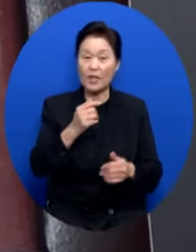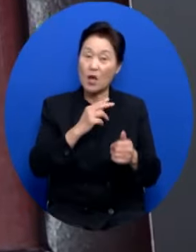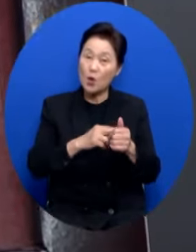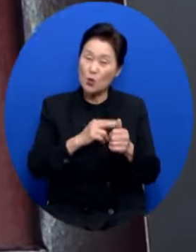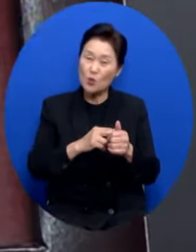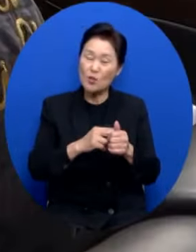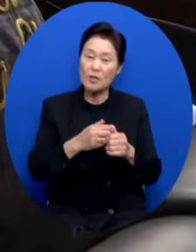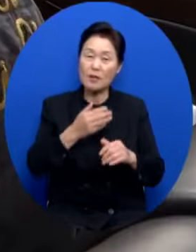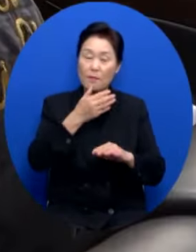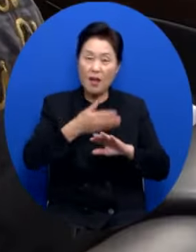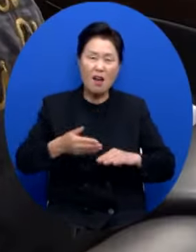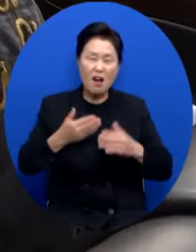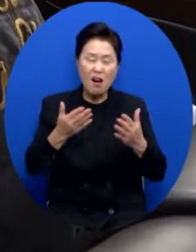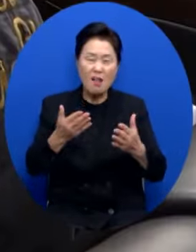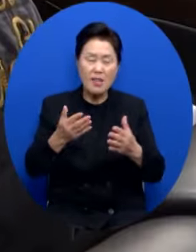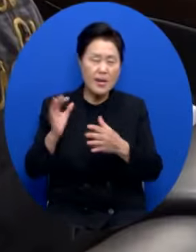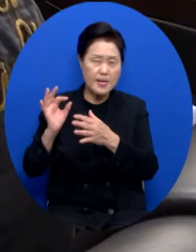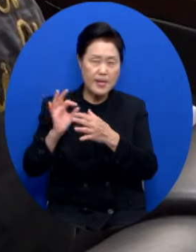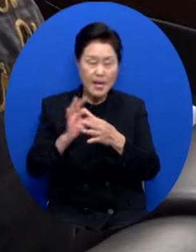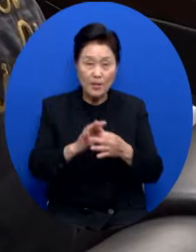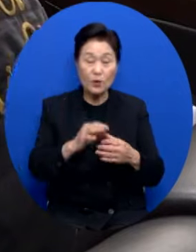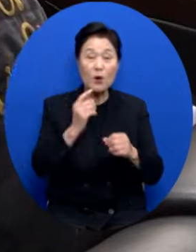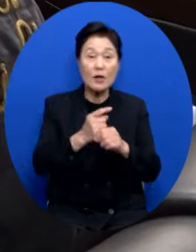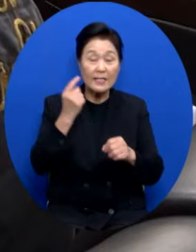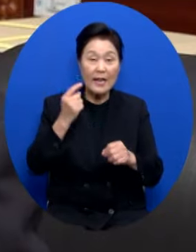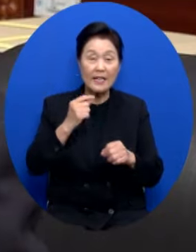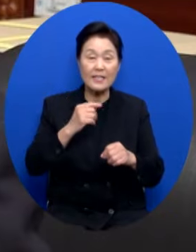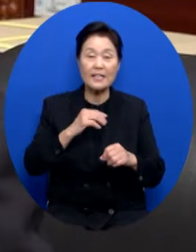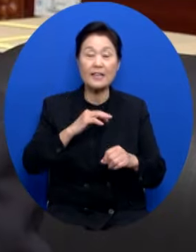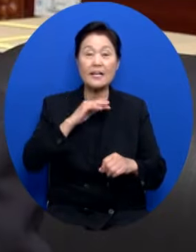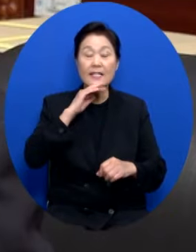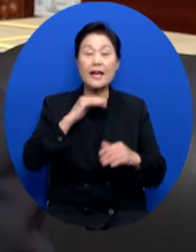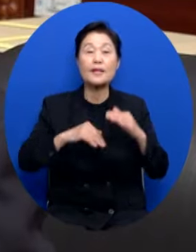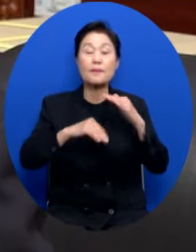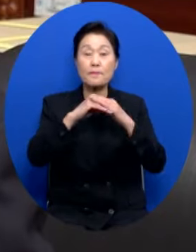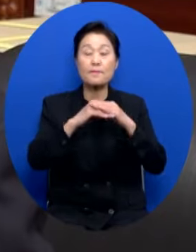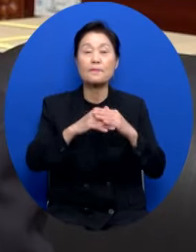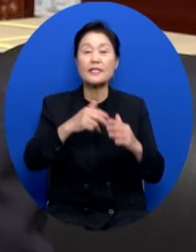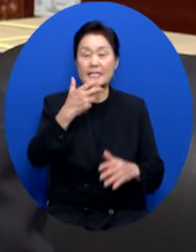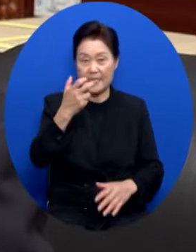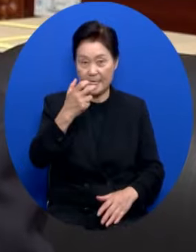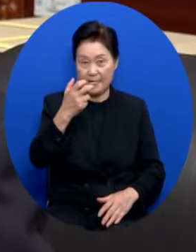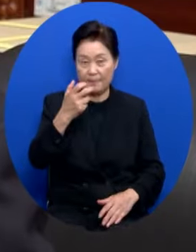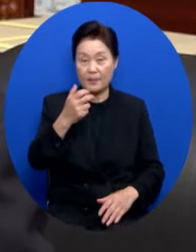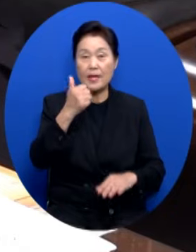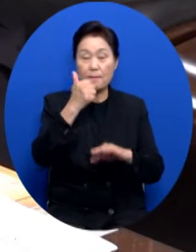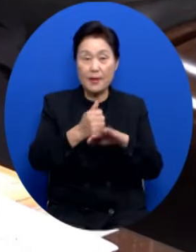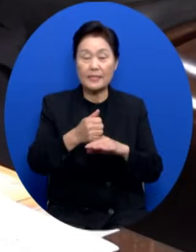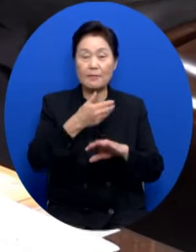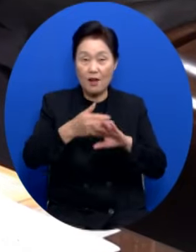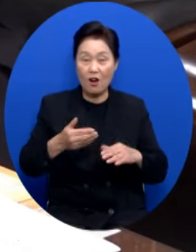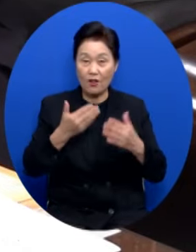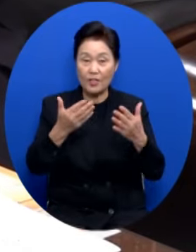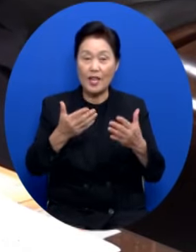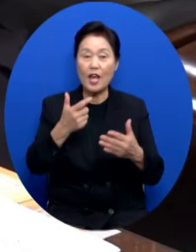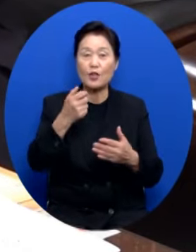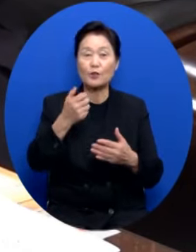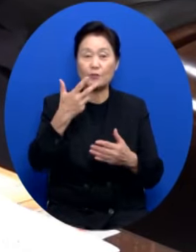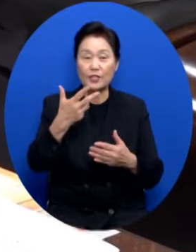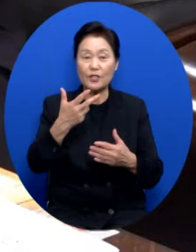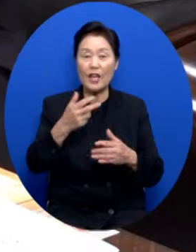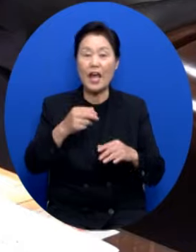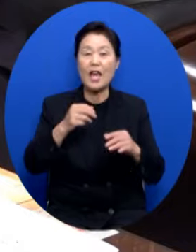멈추지 않았습니다. 지난해 만 70세로서 마지막 헌혈을 마치며 전혈 67회, 성분헌혈